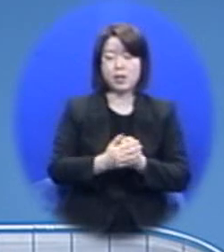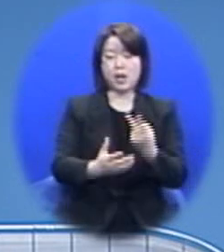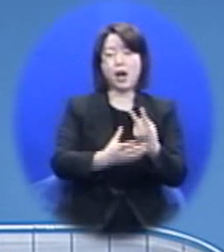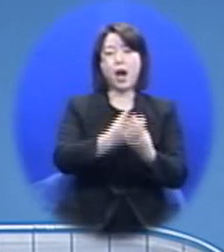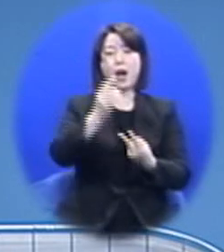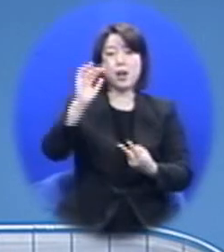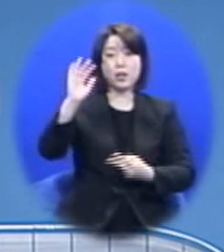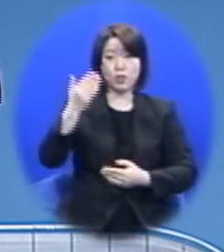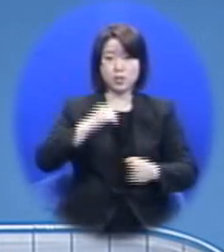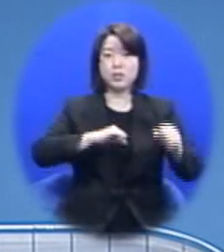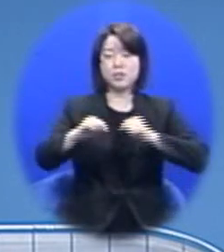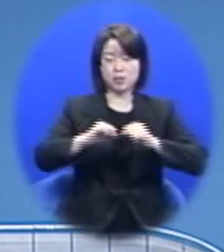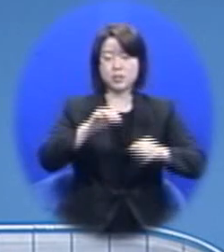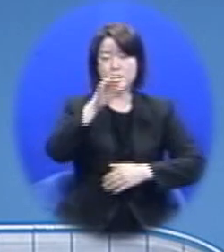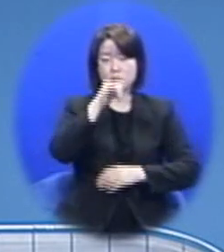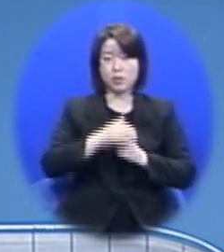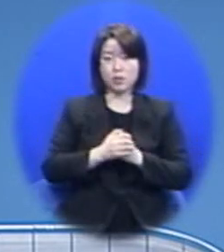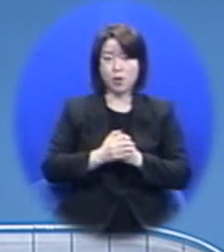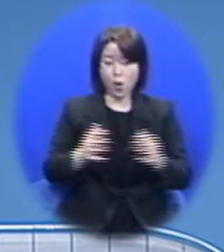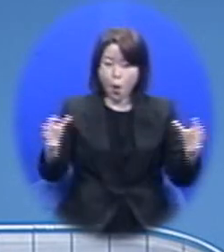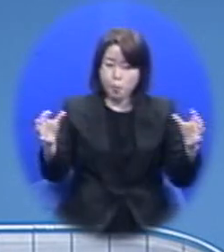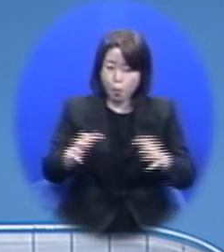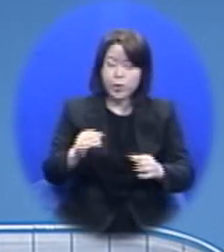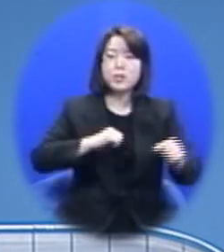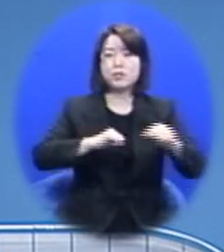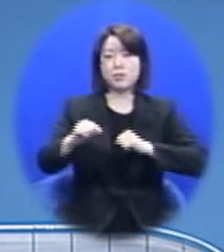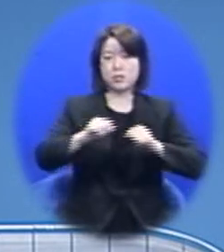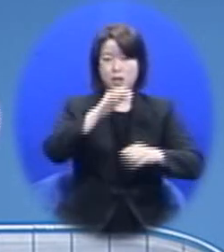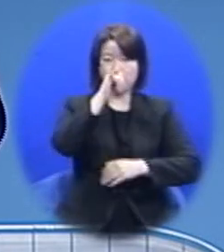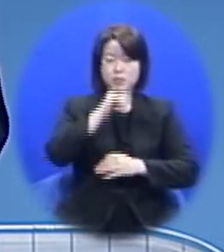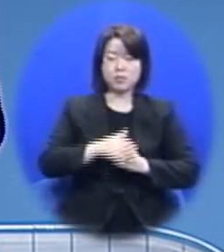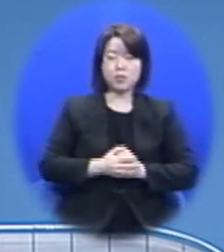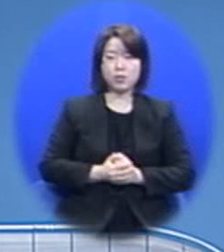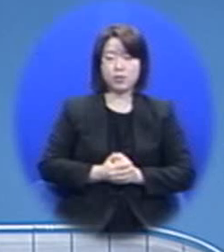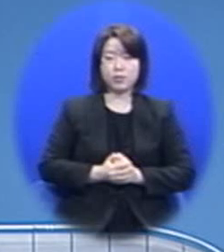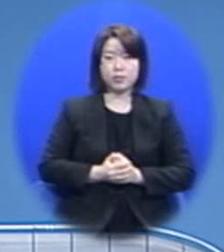역사가 일어나는 거예요. 모이는 역사가 일어나는 겁니다.